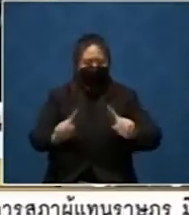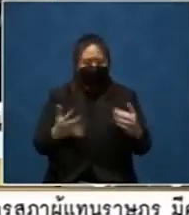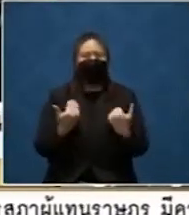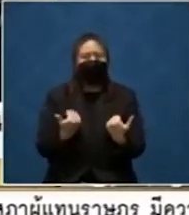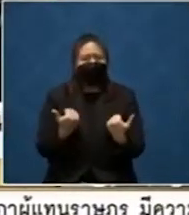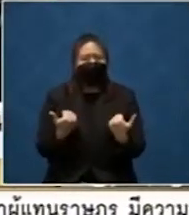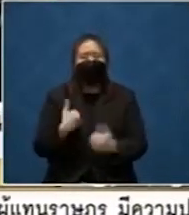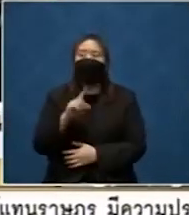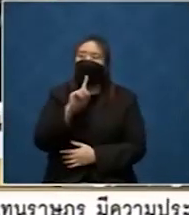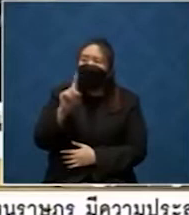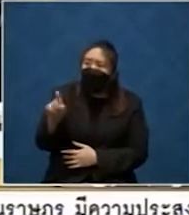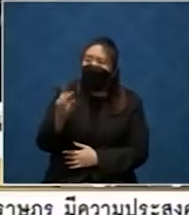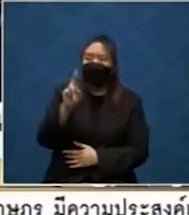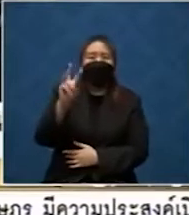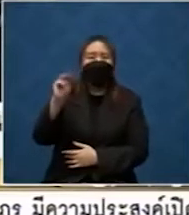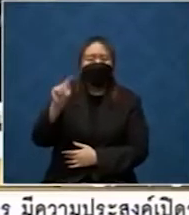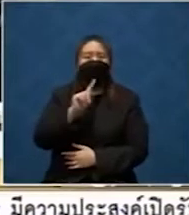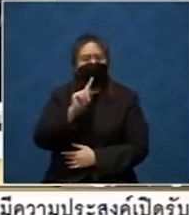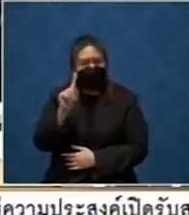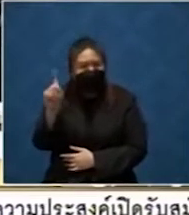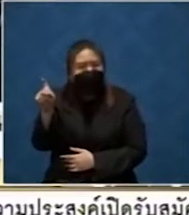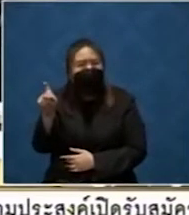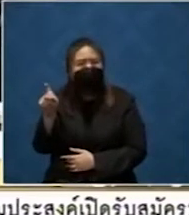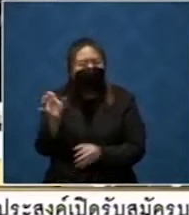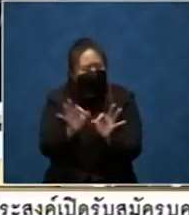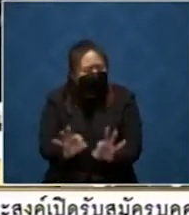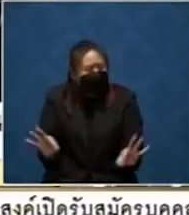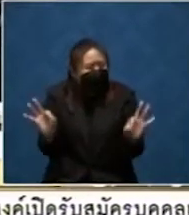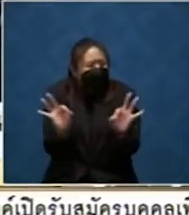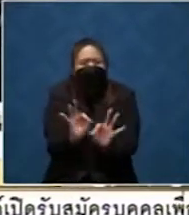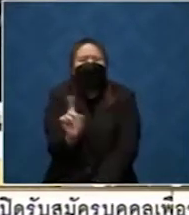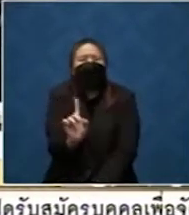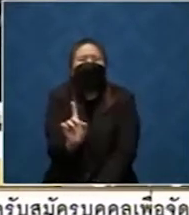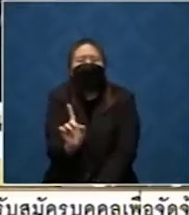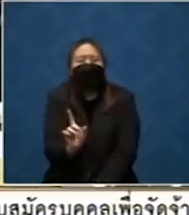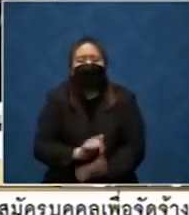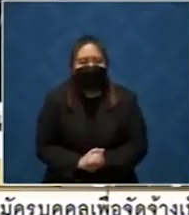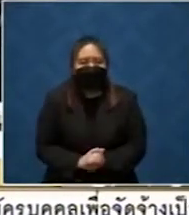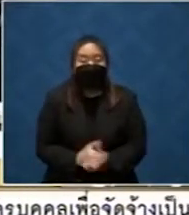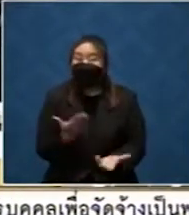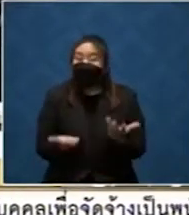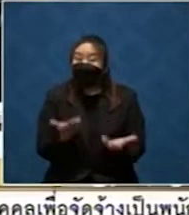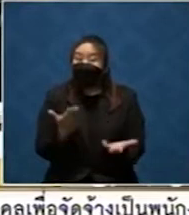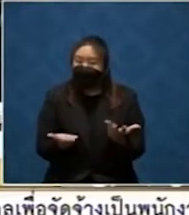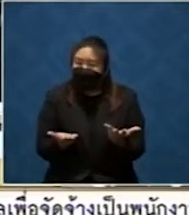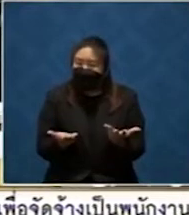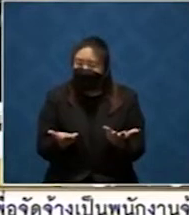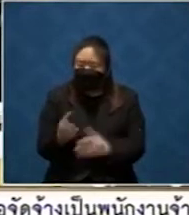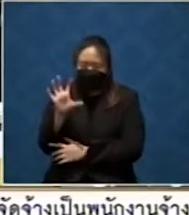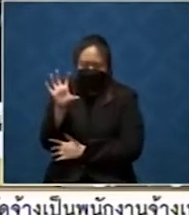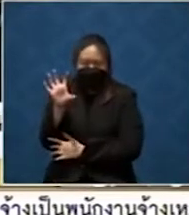รัฐมนตรีครับว่ามีความจำเป็นอะไรหนักหนาขนาดนั้นหรือมีอะไรบีบบังคับขน